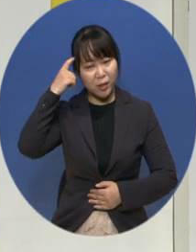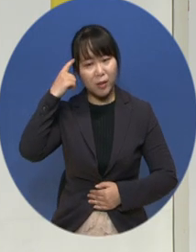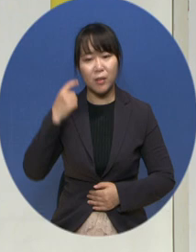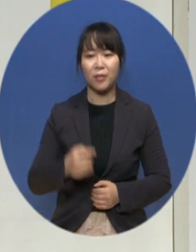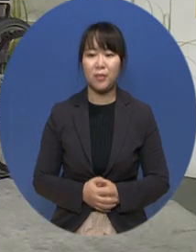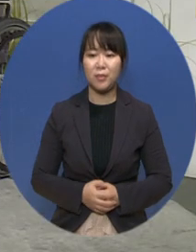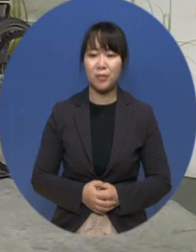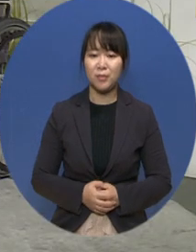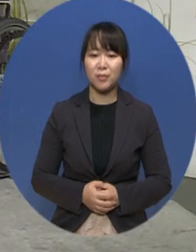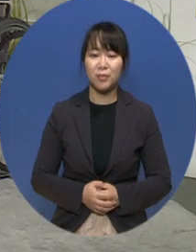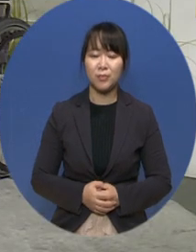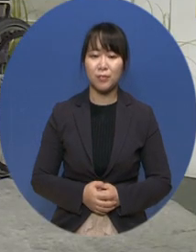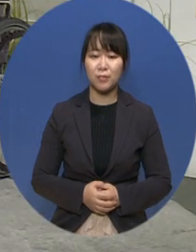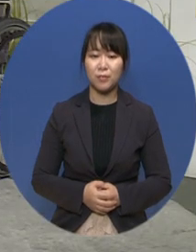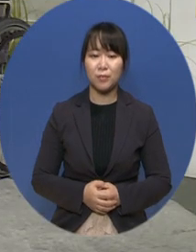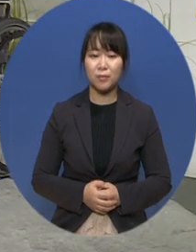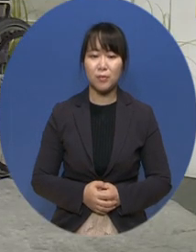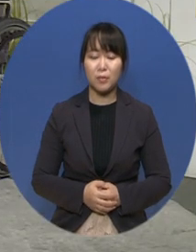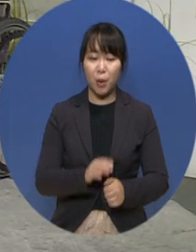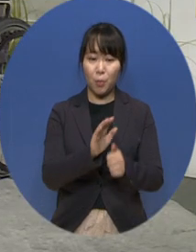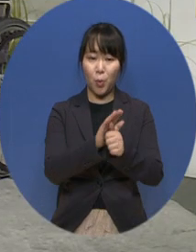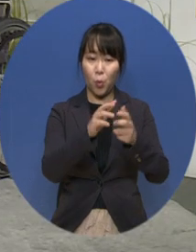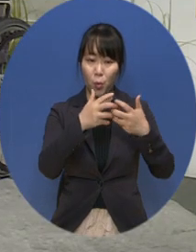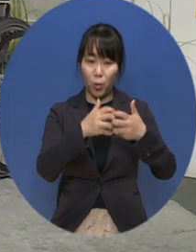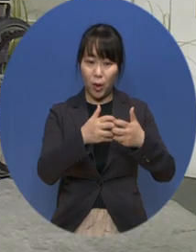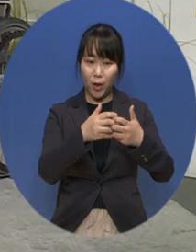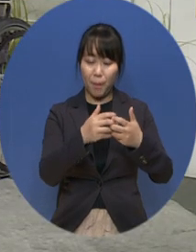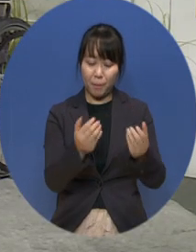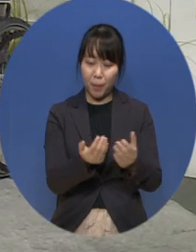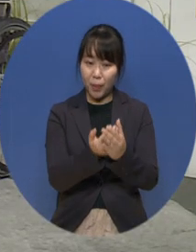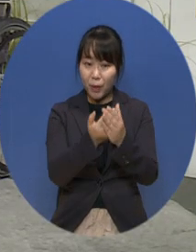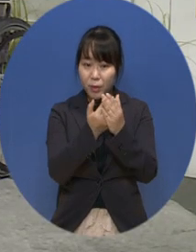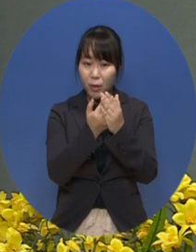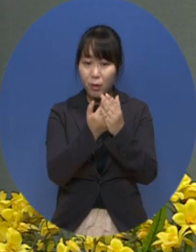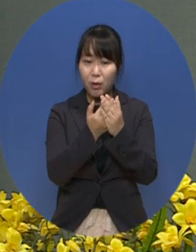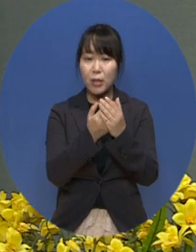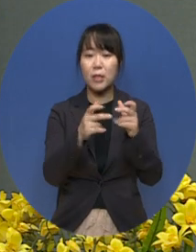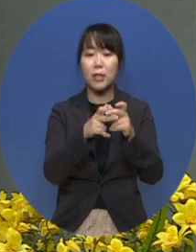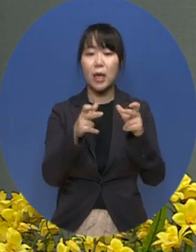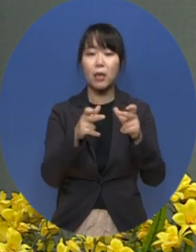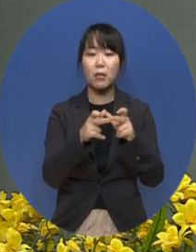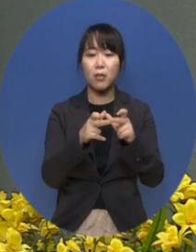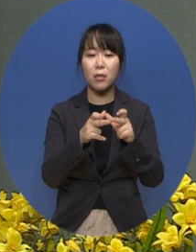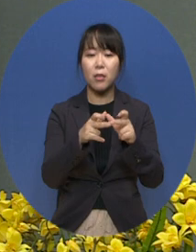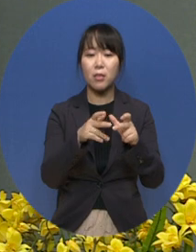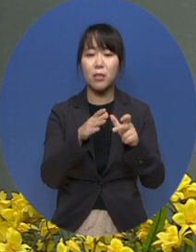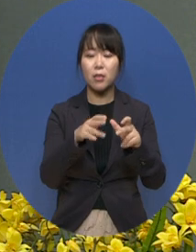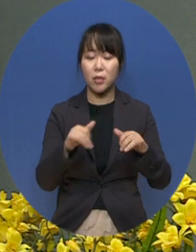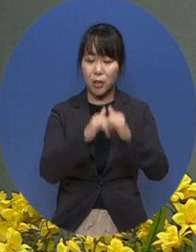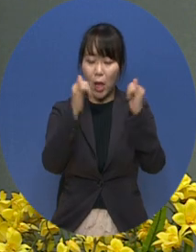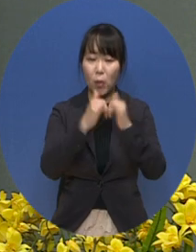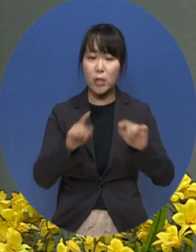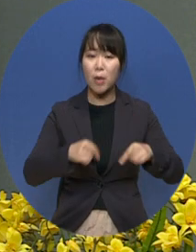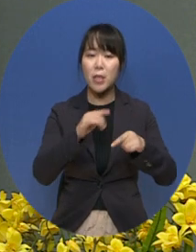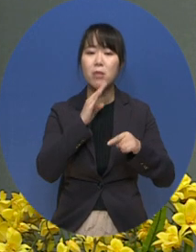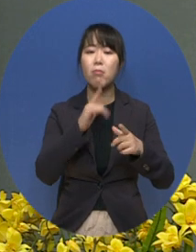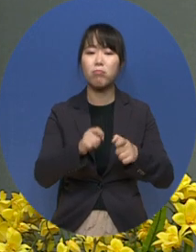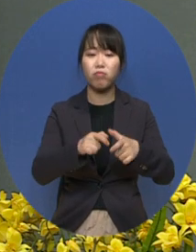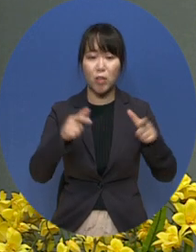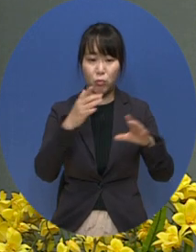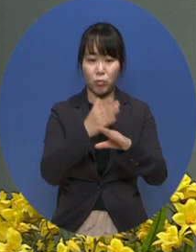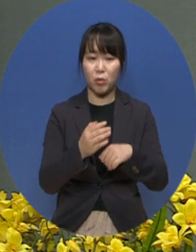한번에 보정하기 개발되면서 실제로 장애인들의 사회 참여가 많이 확인해 되고 있거든요 그러면서 이제 나이